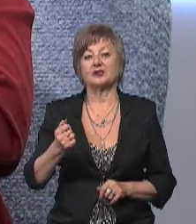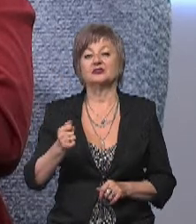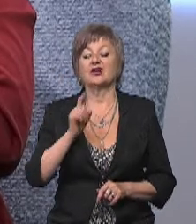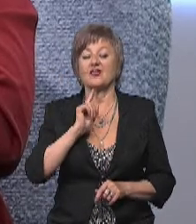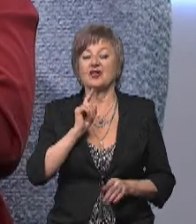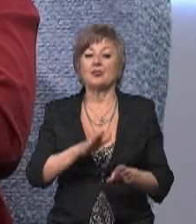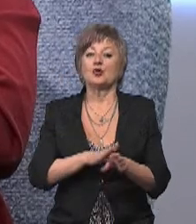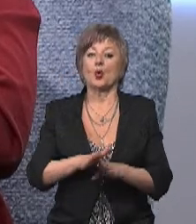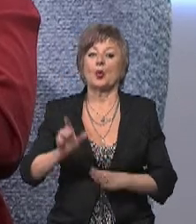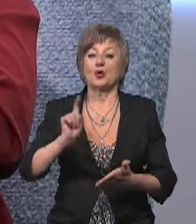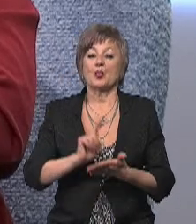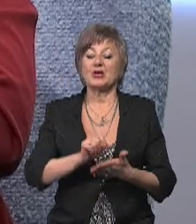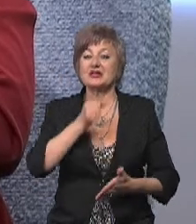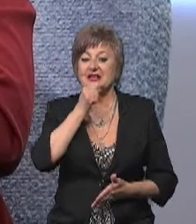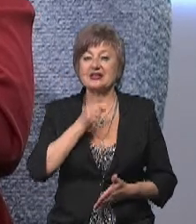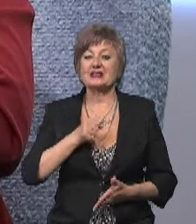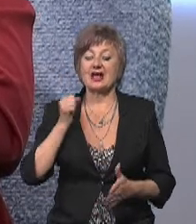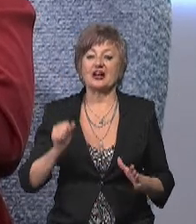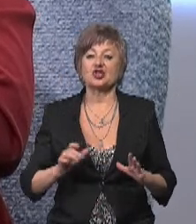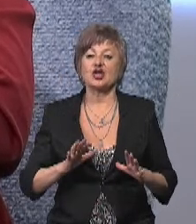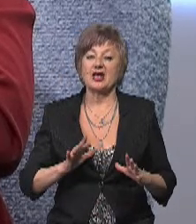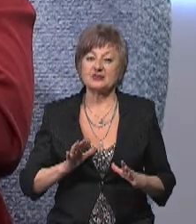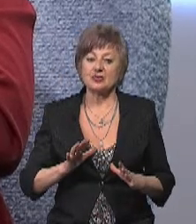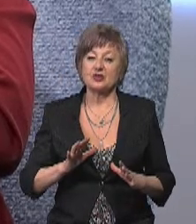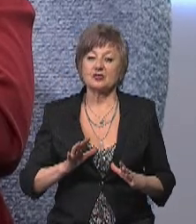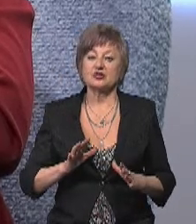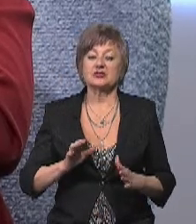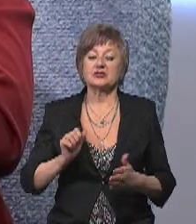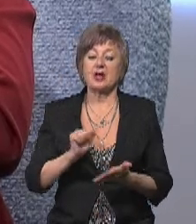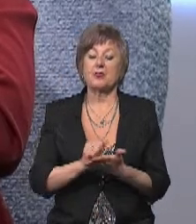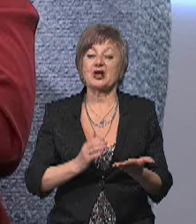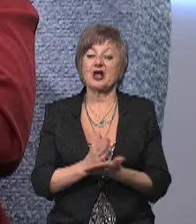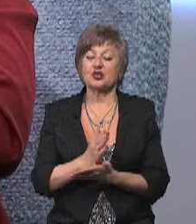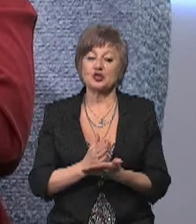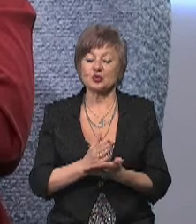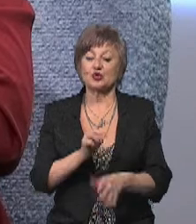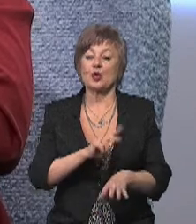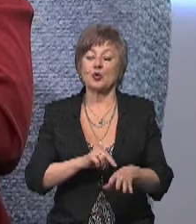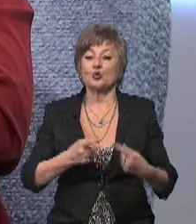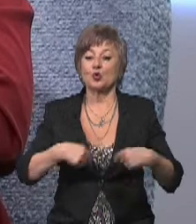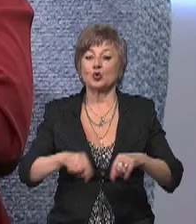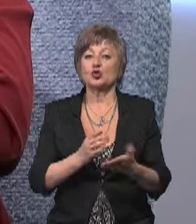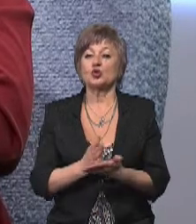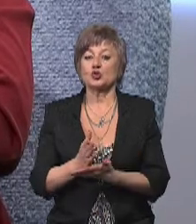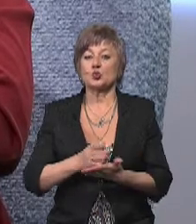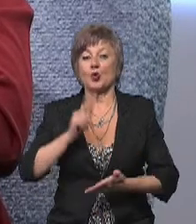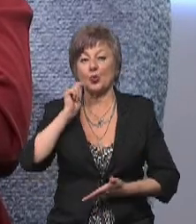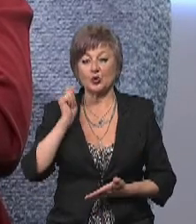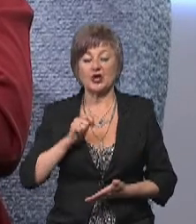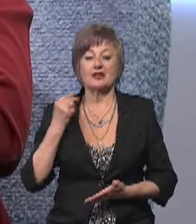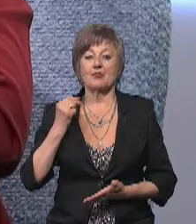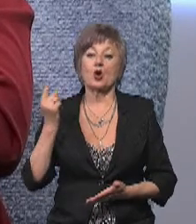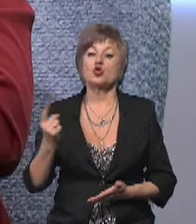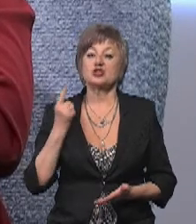тимчасово виконуюча обов'язки старшого інспектора прес-служби управління патрульної служби України у